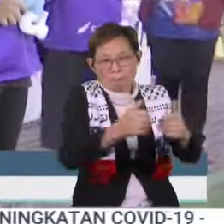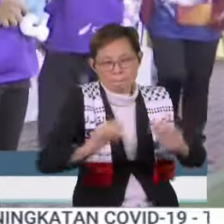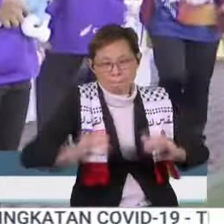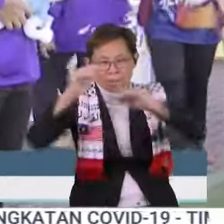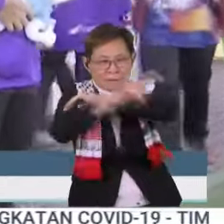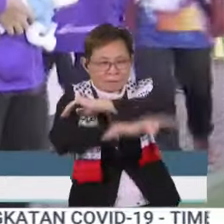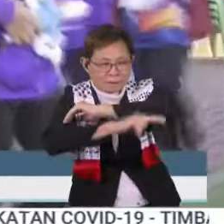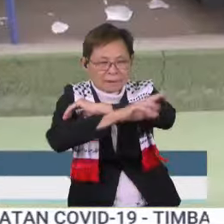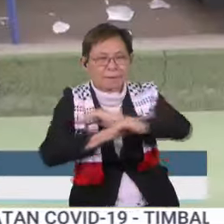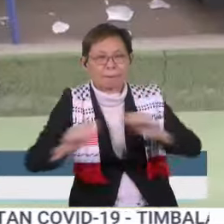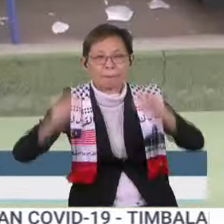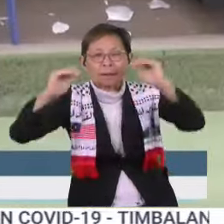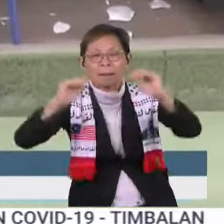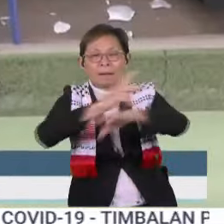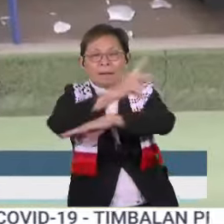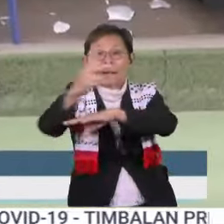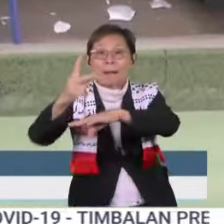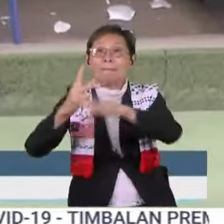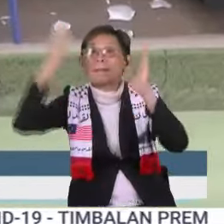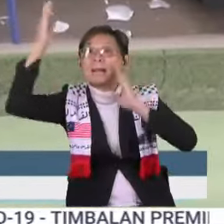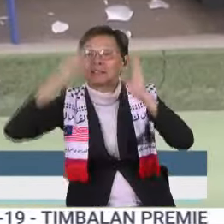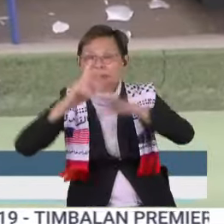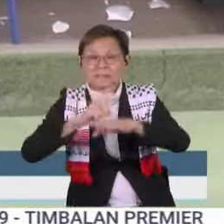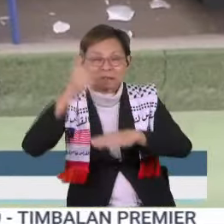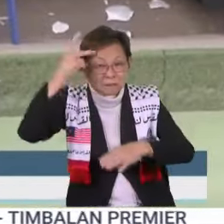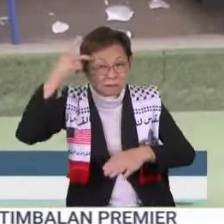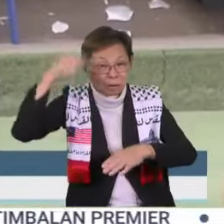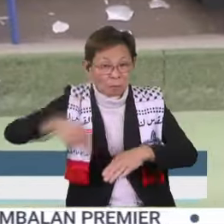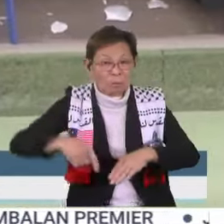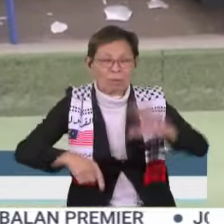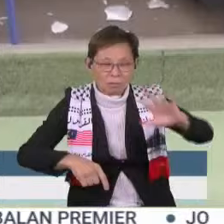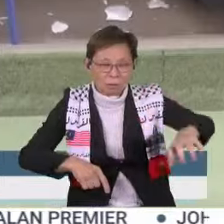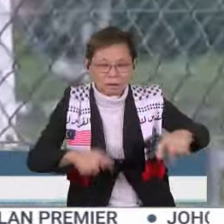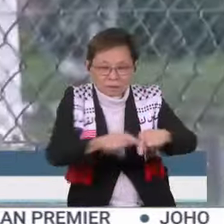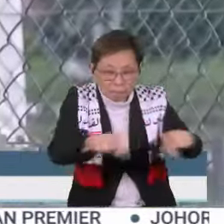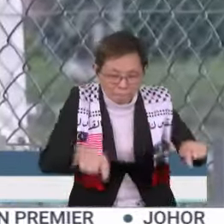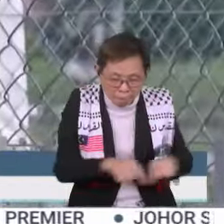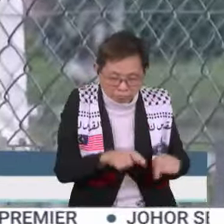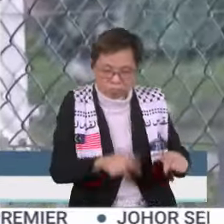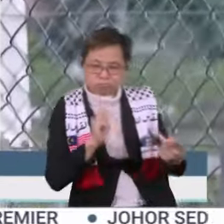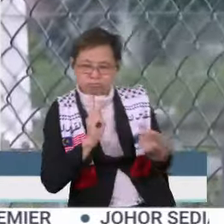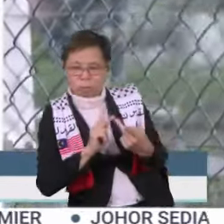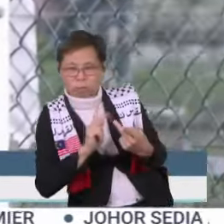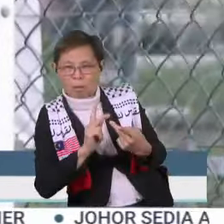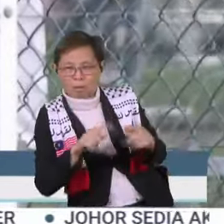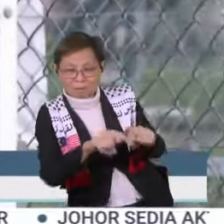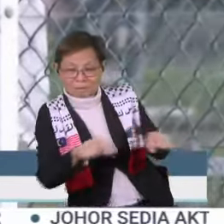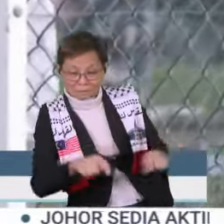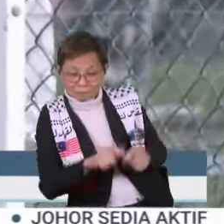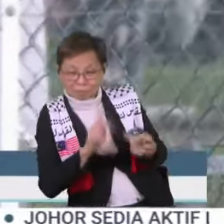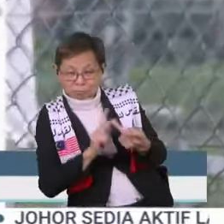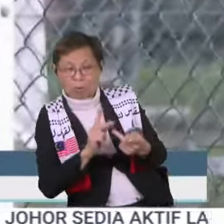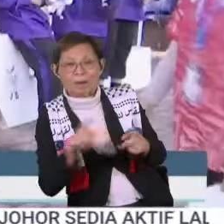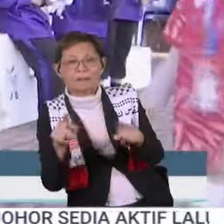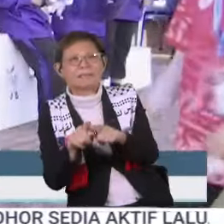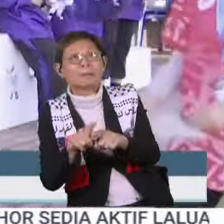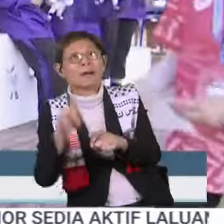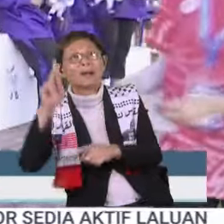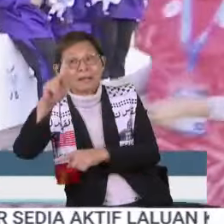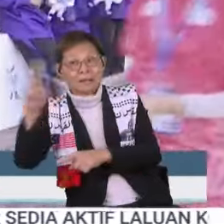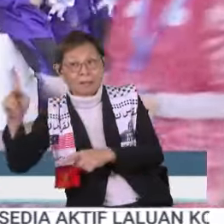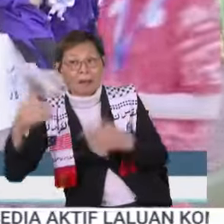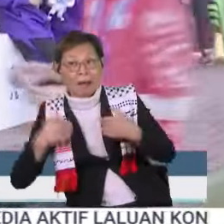dan kebangsaan di Keningau ini. Kerana venue di sini adalah amat sesuai selain daripada venue yang ada di Kota Kinabalu